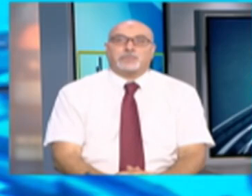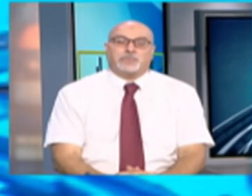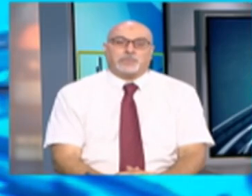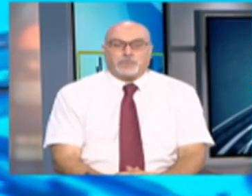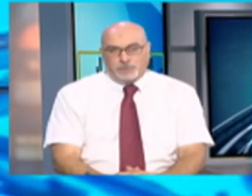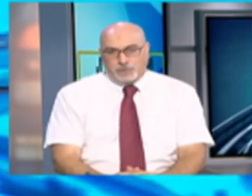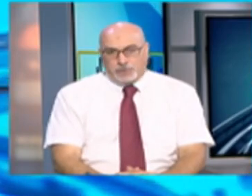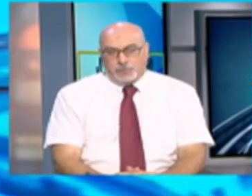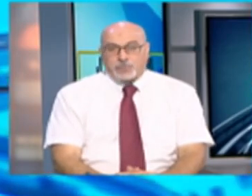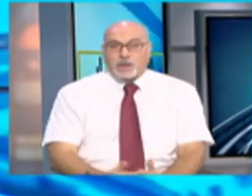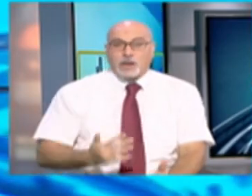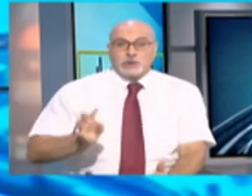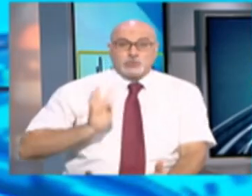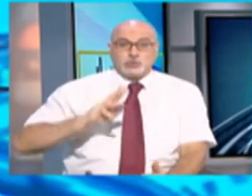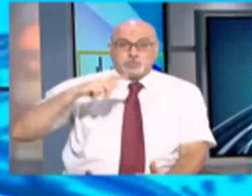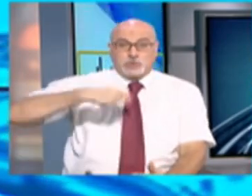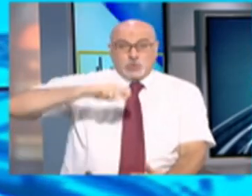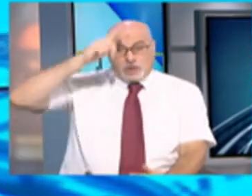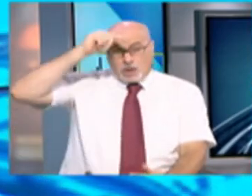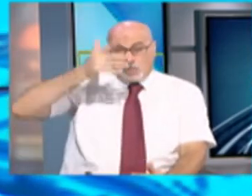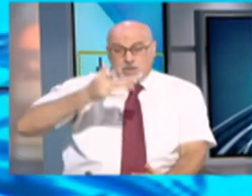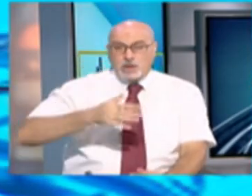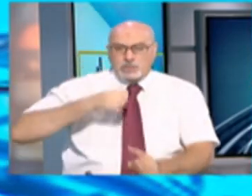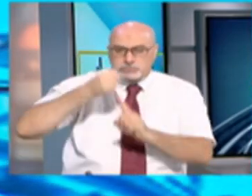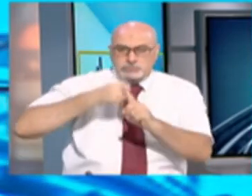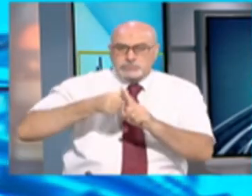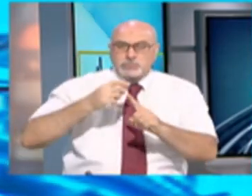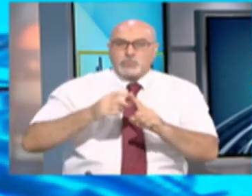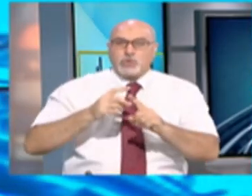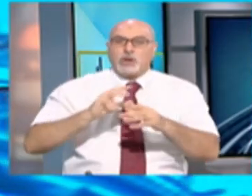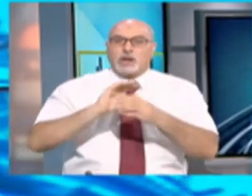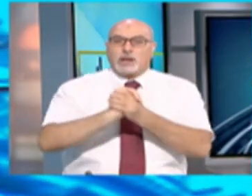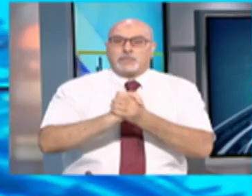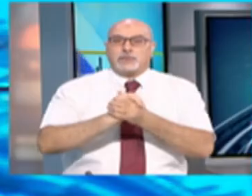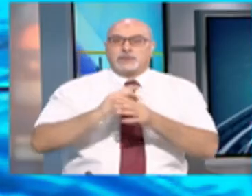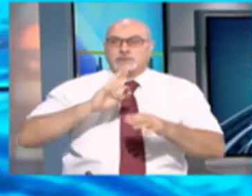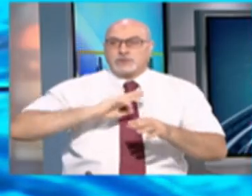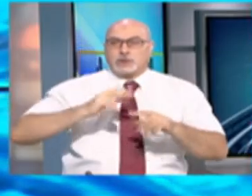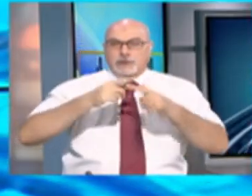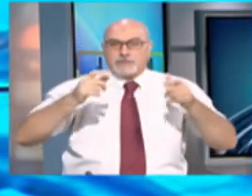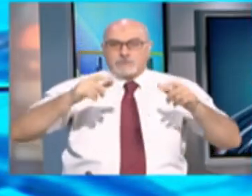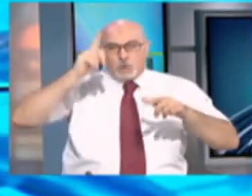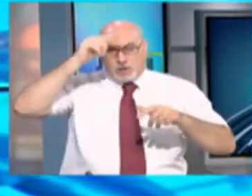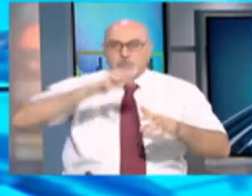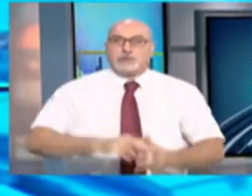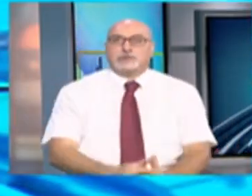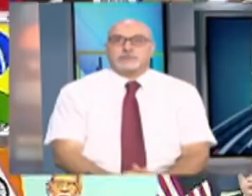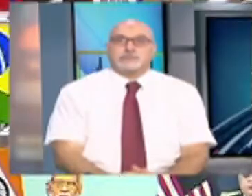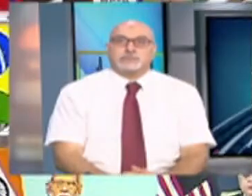كما ثمن السيد رئيس الجمهورية المجهودات الرامية إلى بعث الاستقرار والأمن بين مختلف الدول.